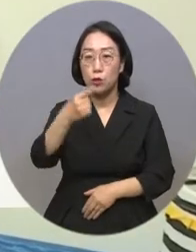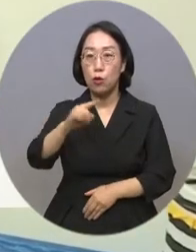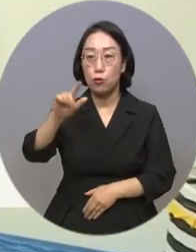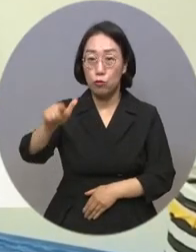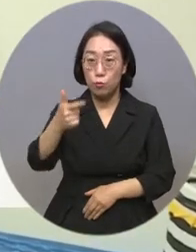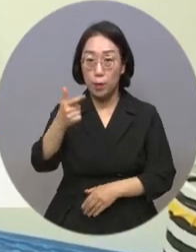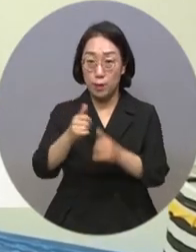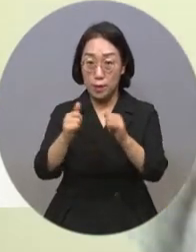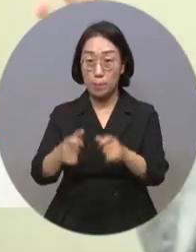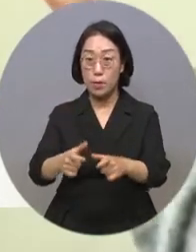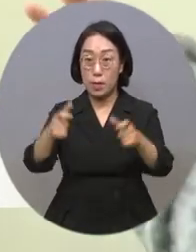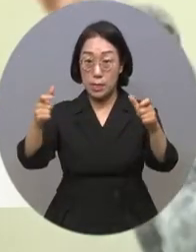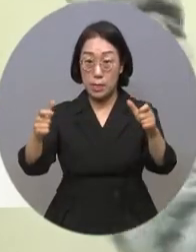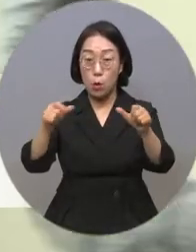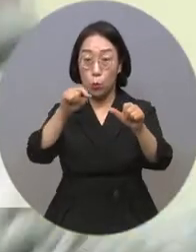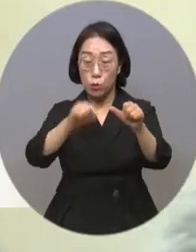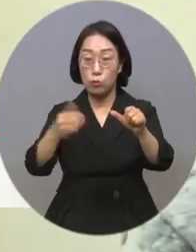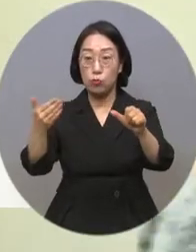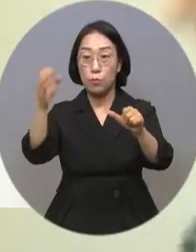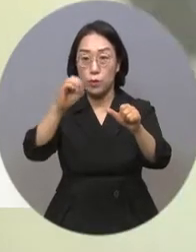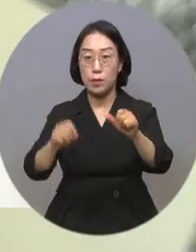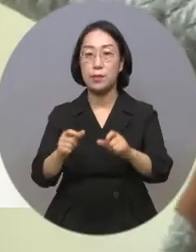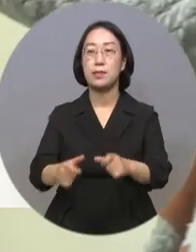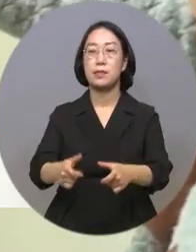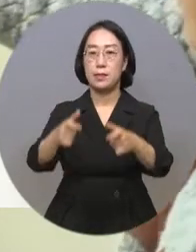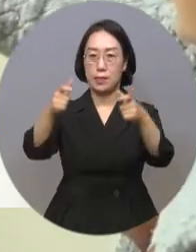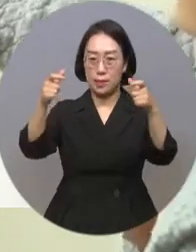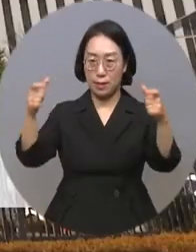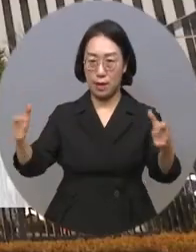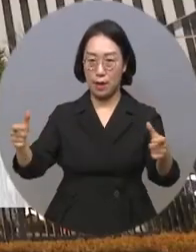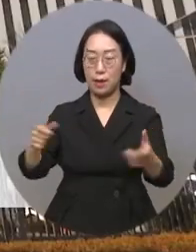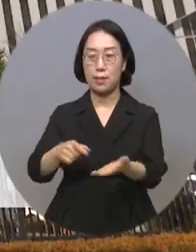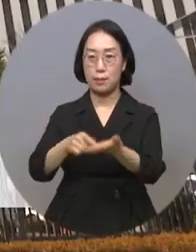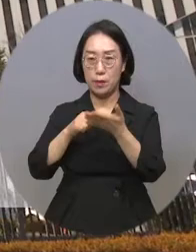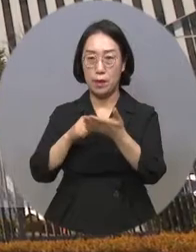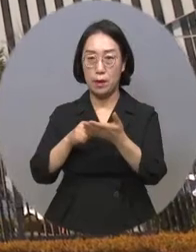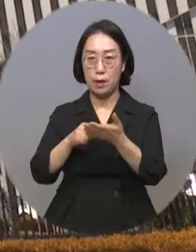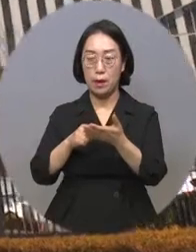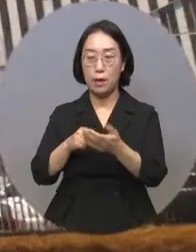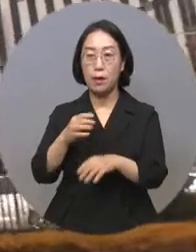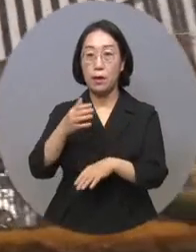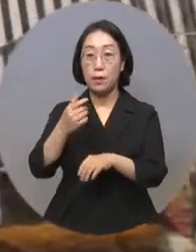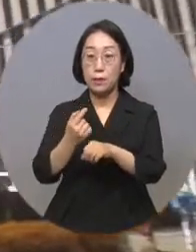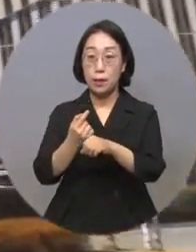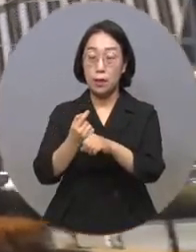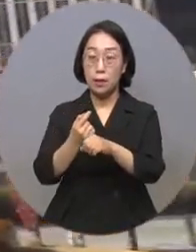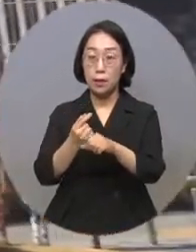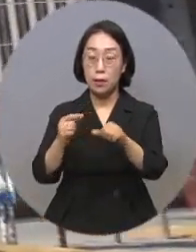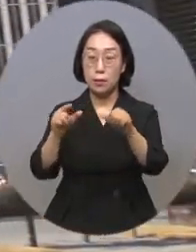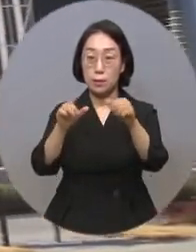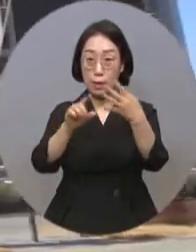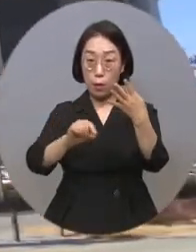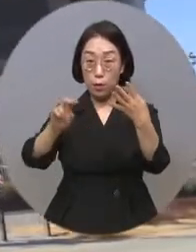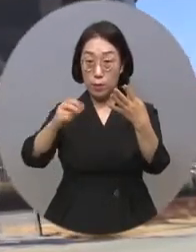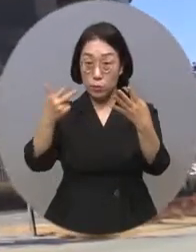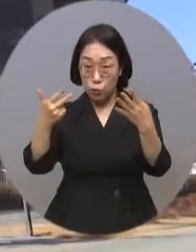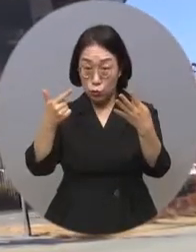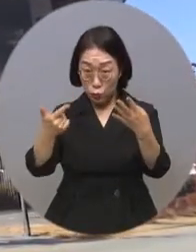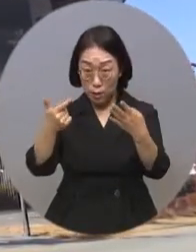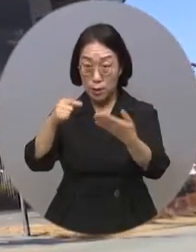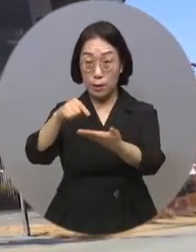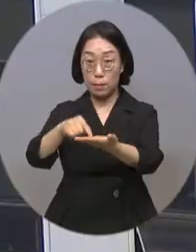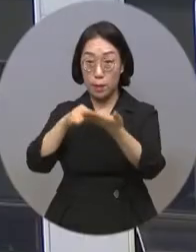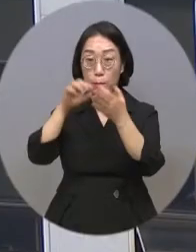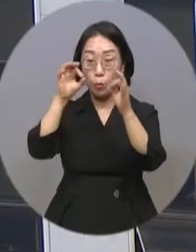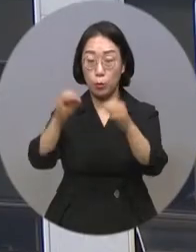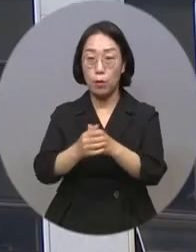늘어나 5.9% 증가한 것으로 나타났습니다. 고용노동부가 지난달 26일 발표한 바에 따르면